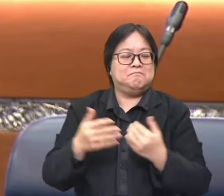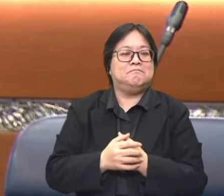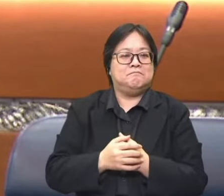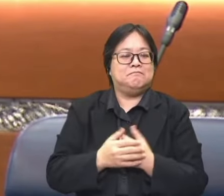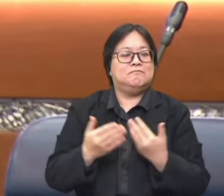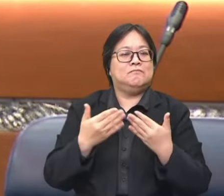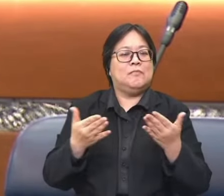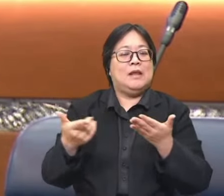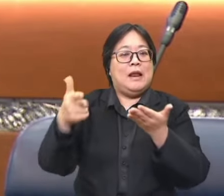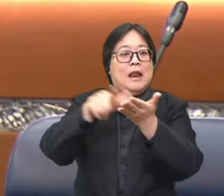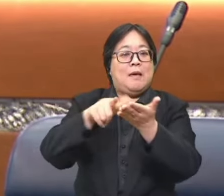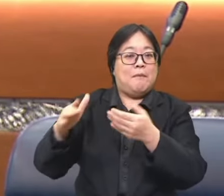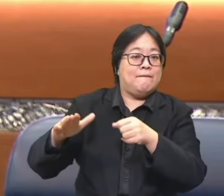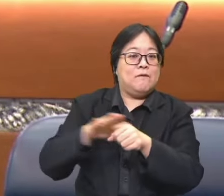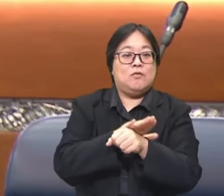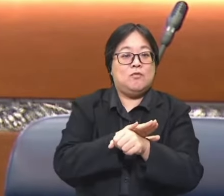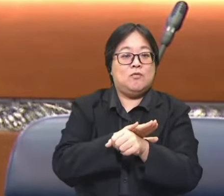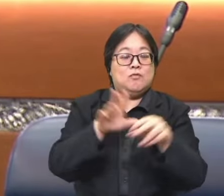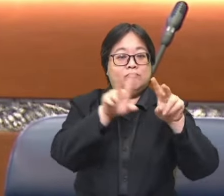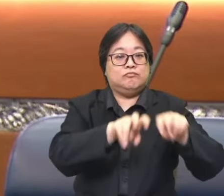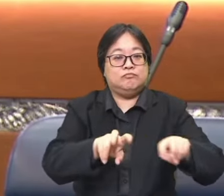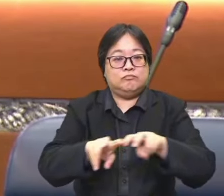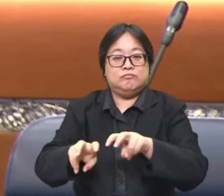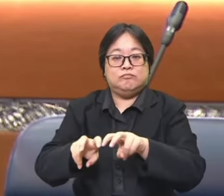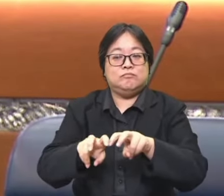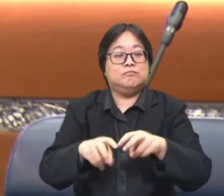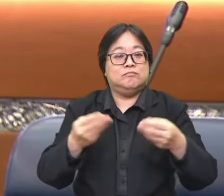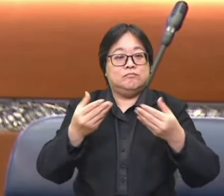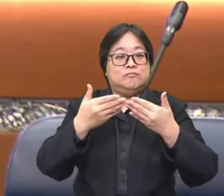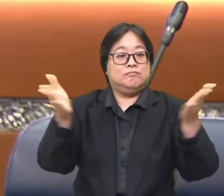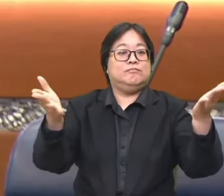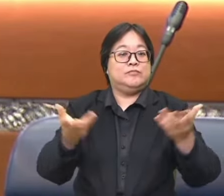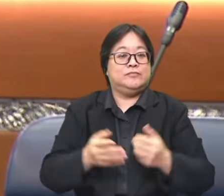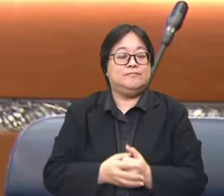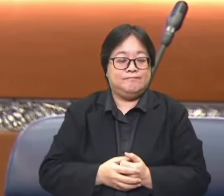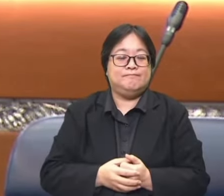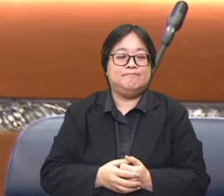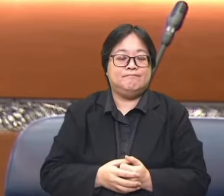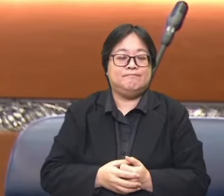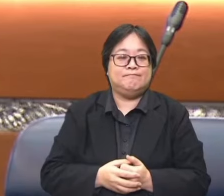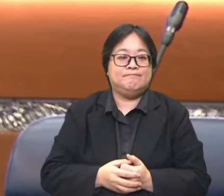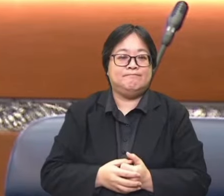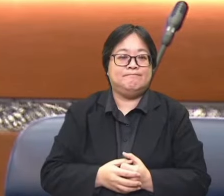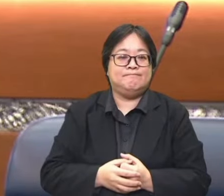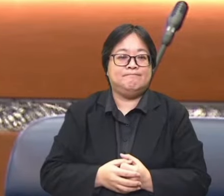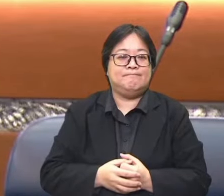mendedahkan hasil penuh penyiasatan insiden ini kepada umum? Dan